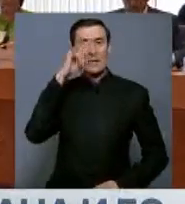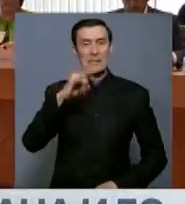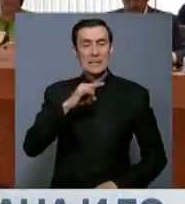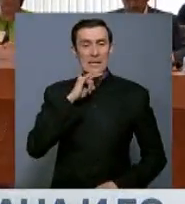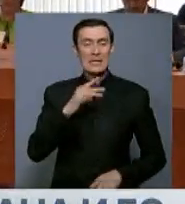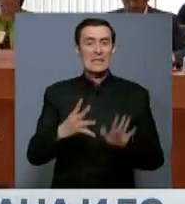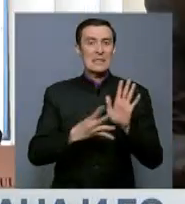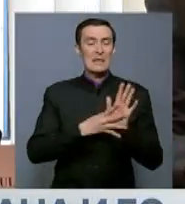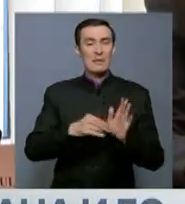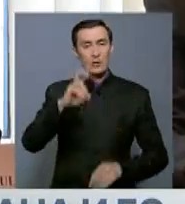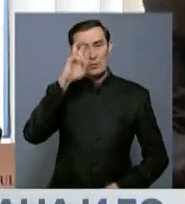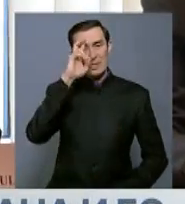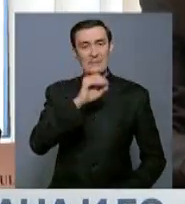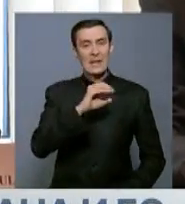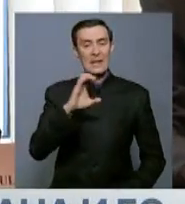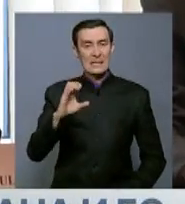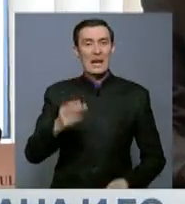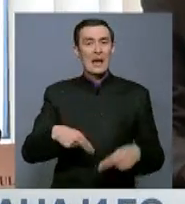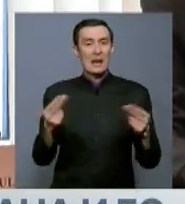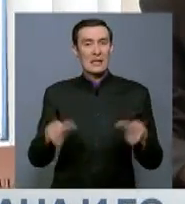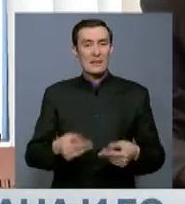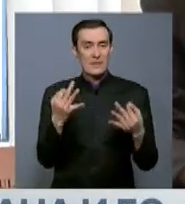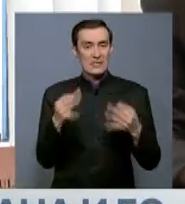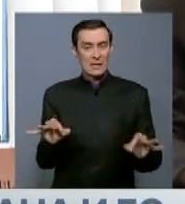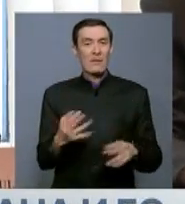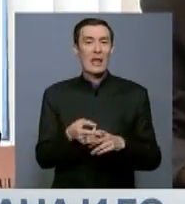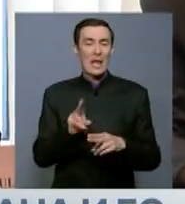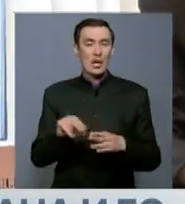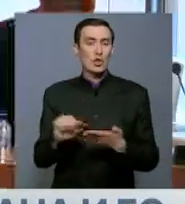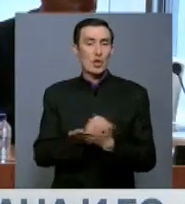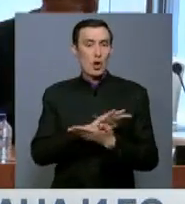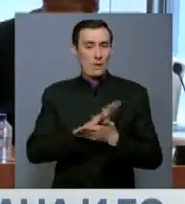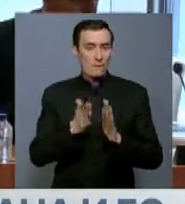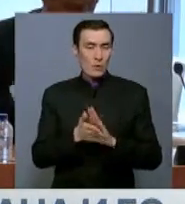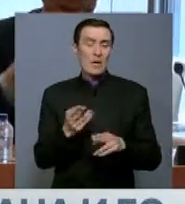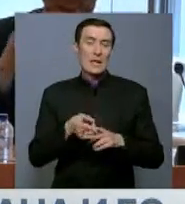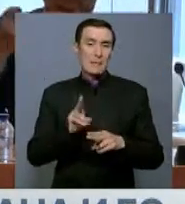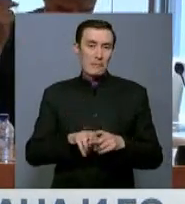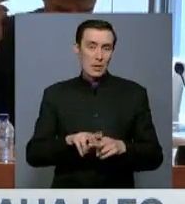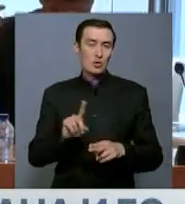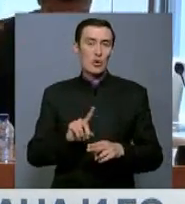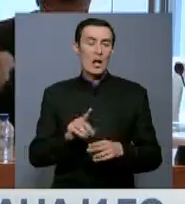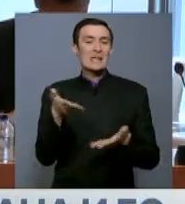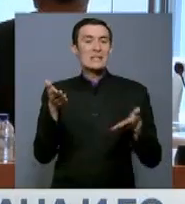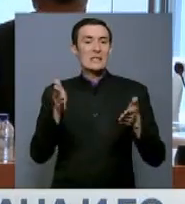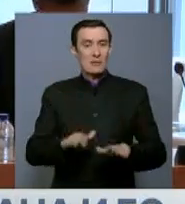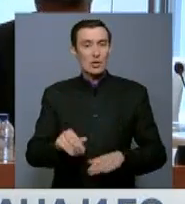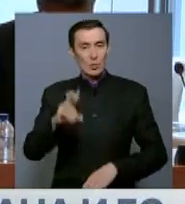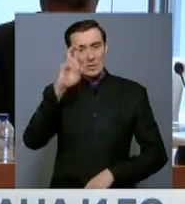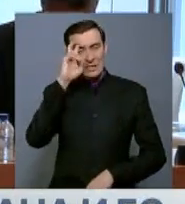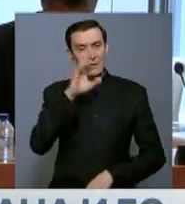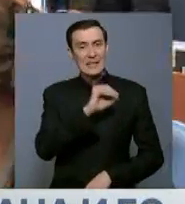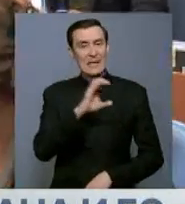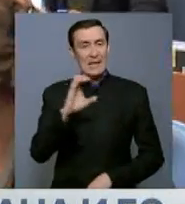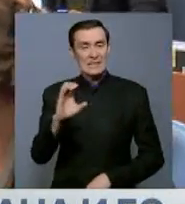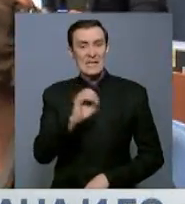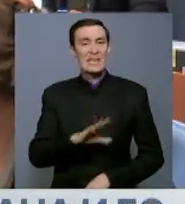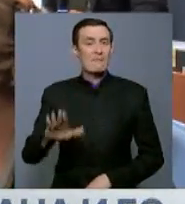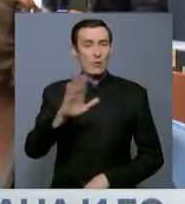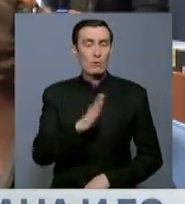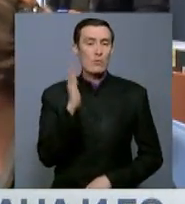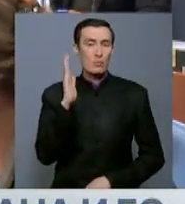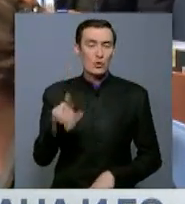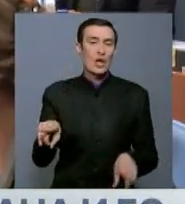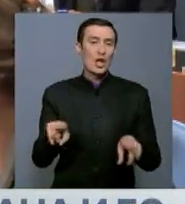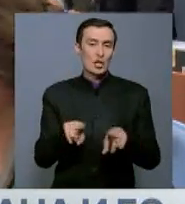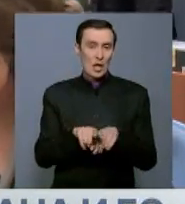Казахстан и 9 стран ЕС уже ратифицировали этот договор. Стороны выразили надежду, что остальные страны сообщества и Евросоюз в скором